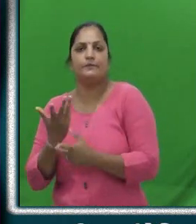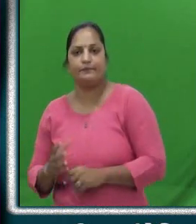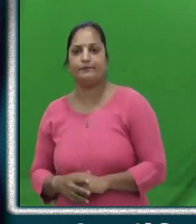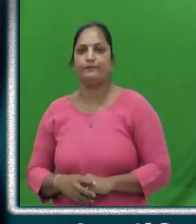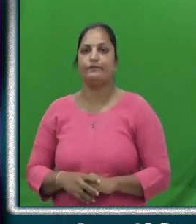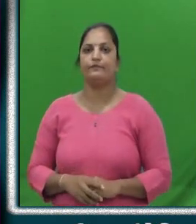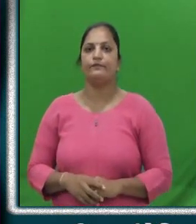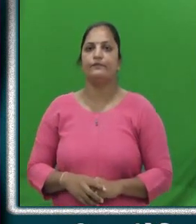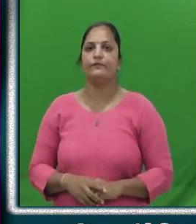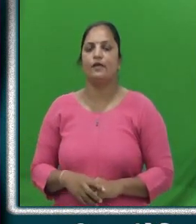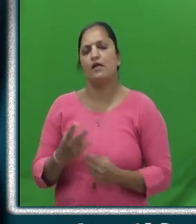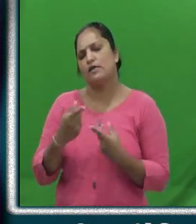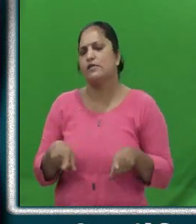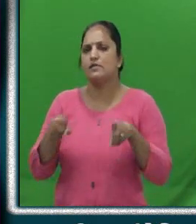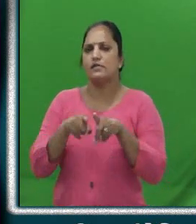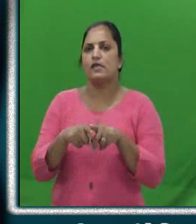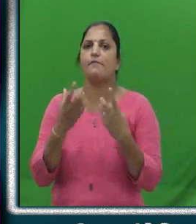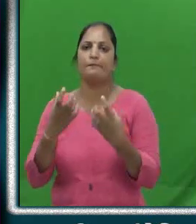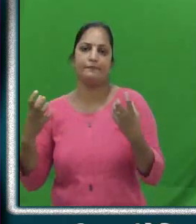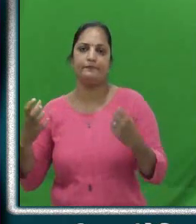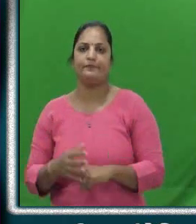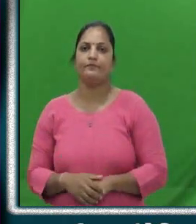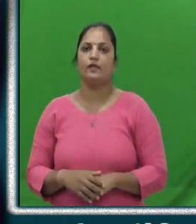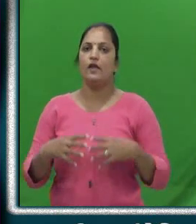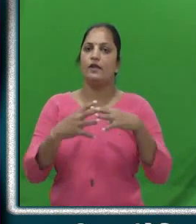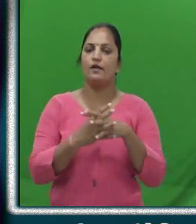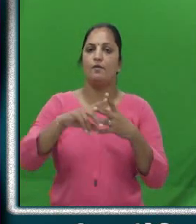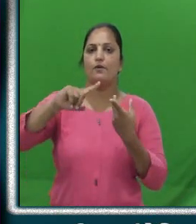गियर गियर एटले पण टूल थाय साधन